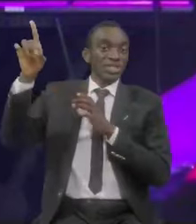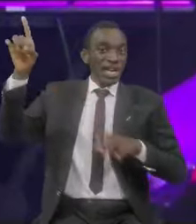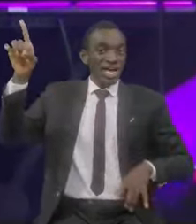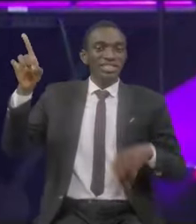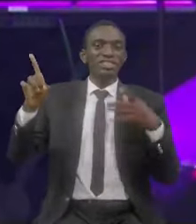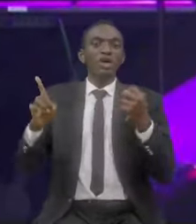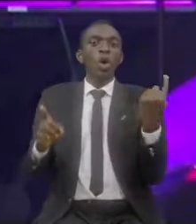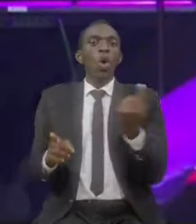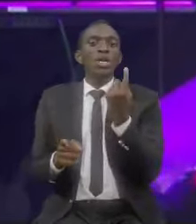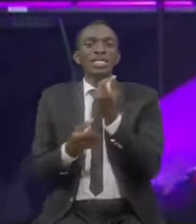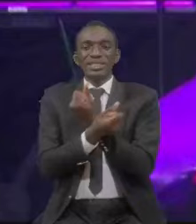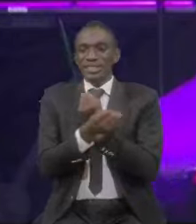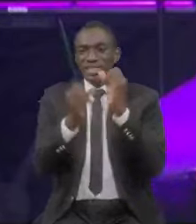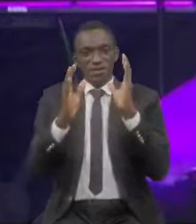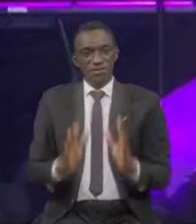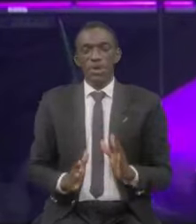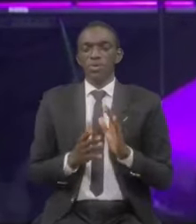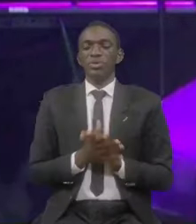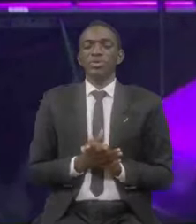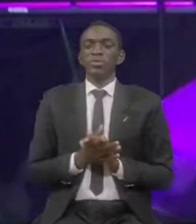Jésus le seul sauveur,